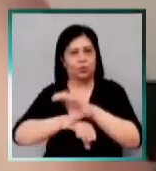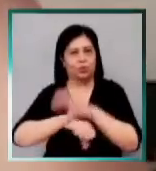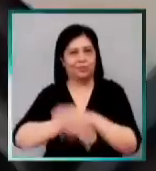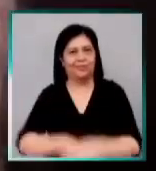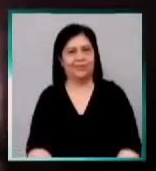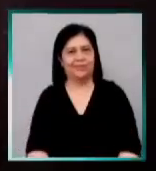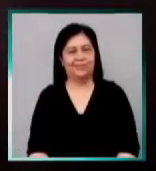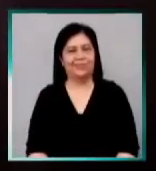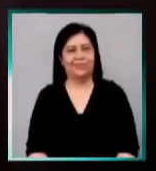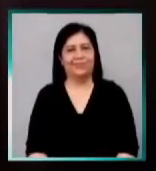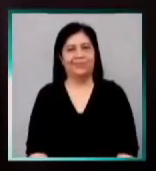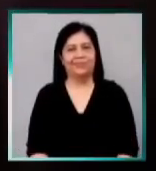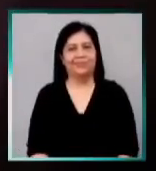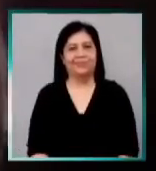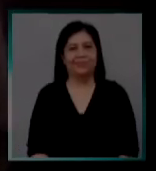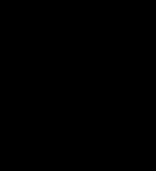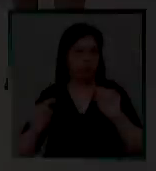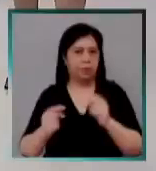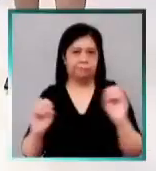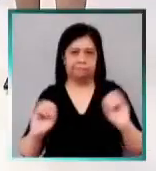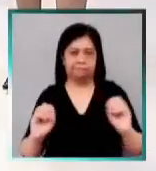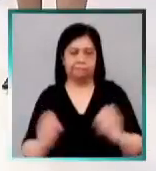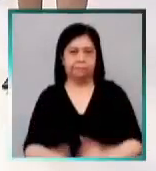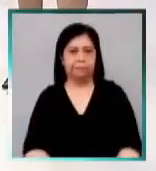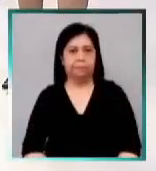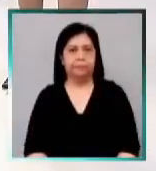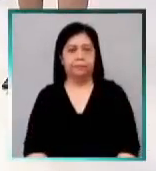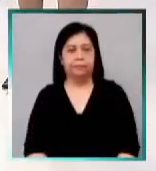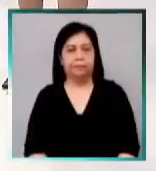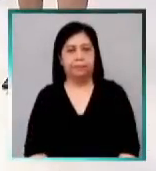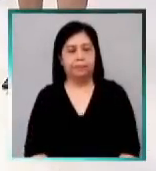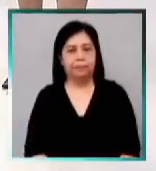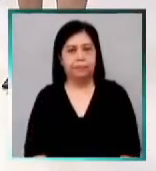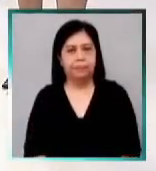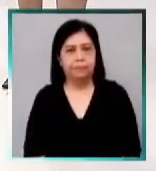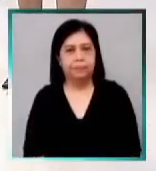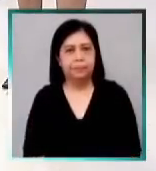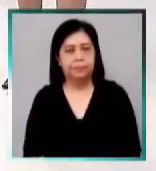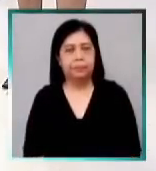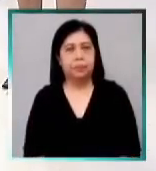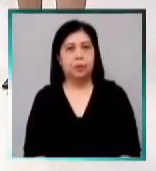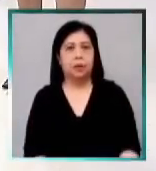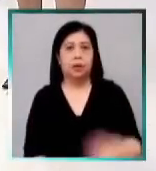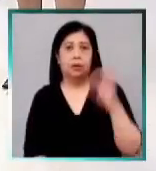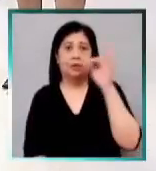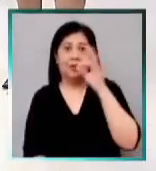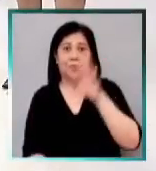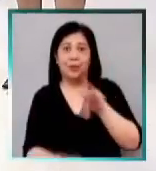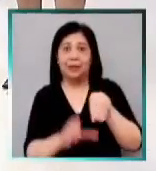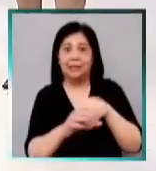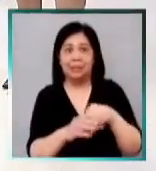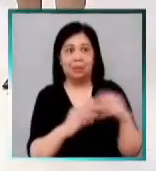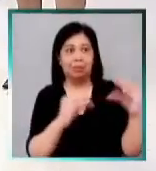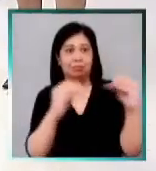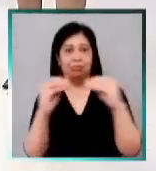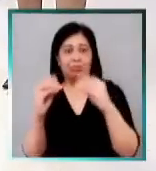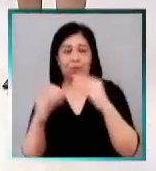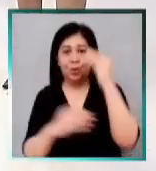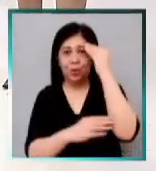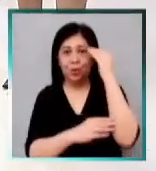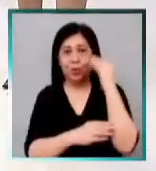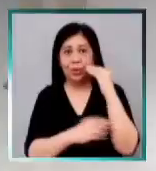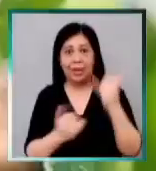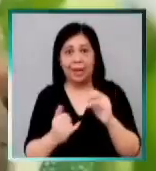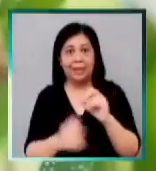Katrina Son, GMA News. Isang Pinoy ang kasama sa cast ng pinag-uusapang Korean series ngayon na Squid